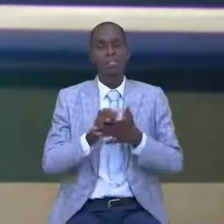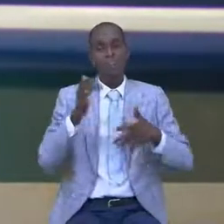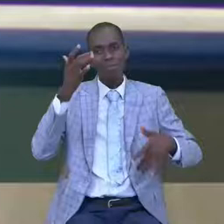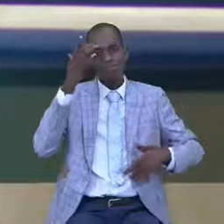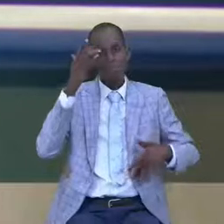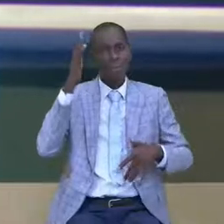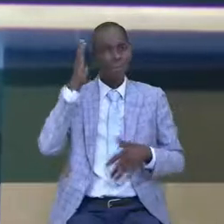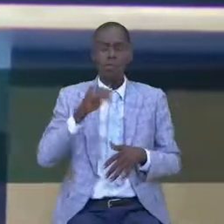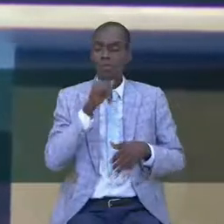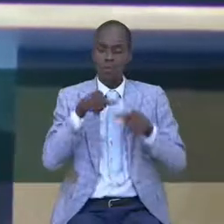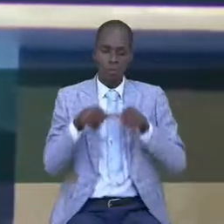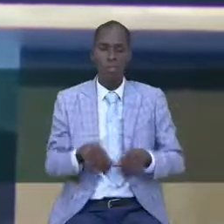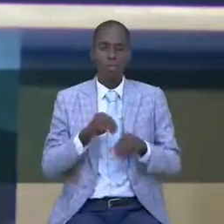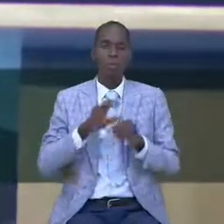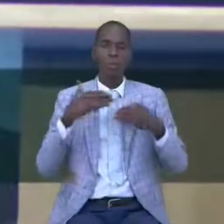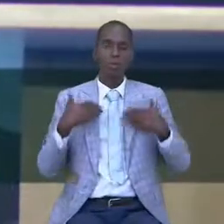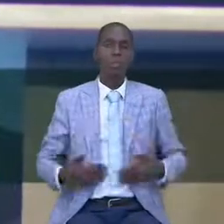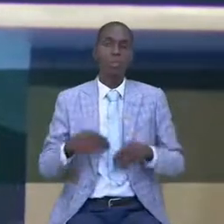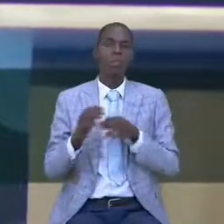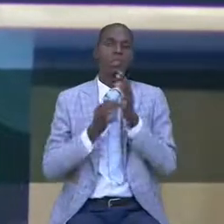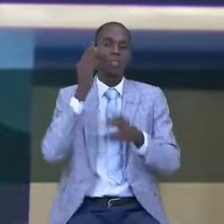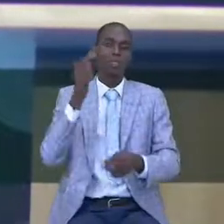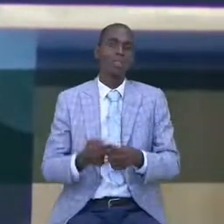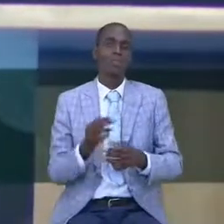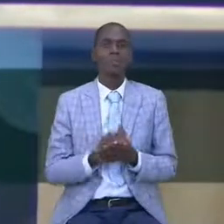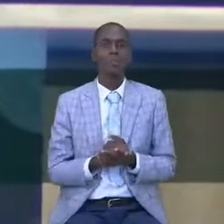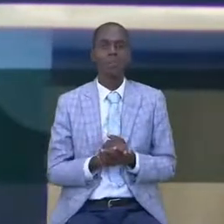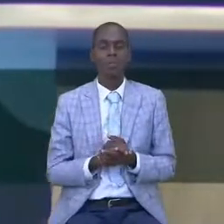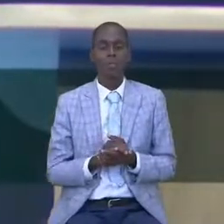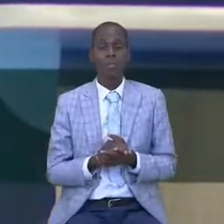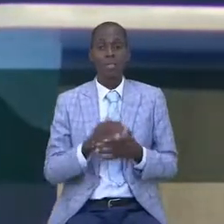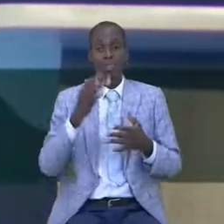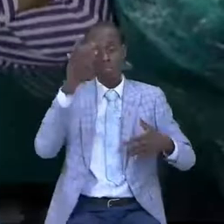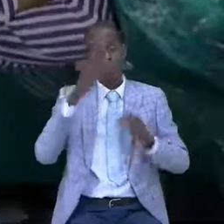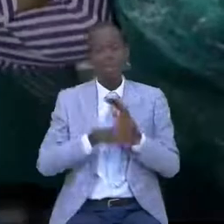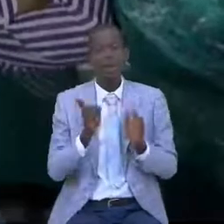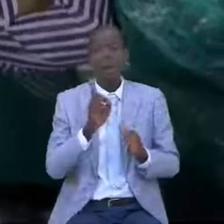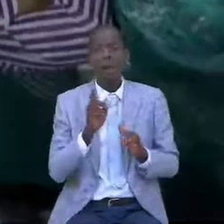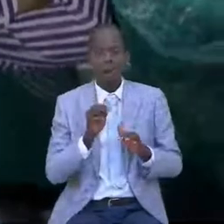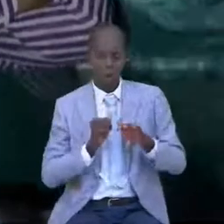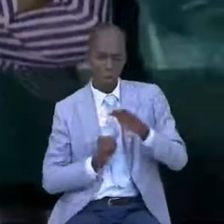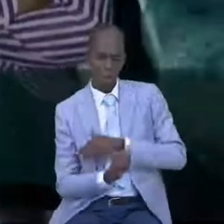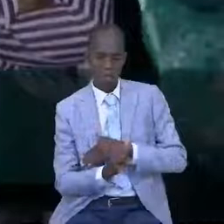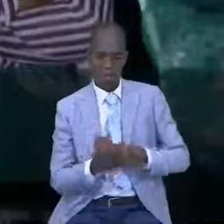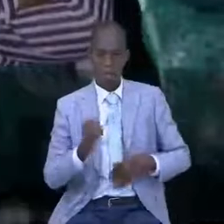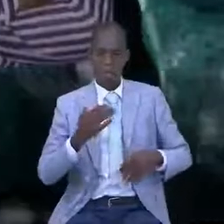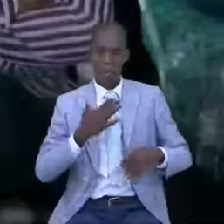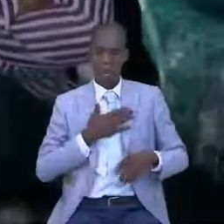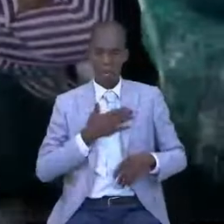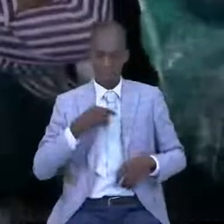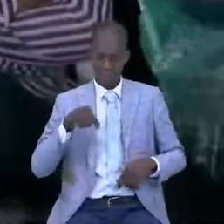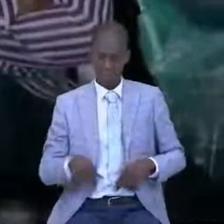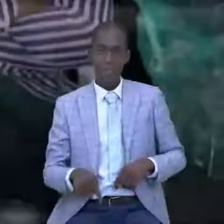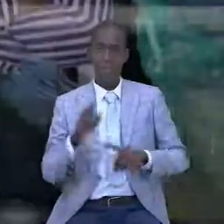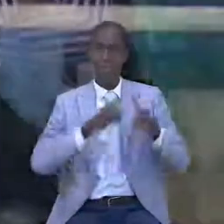les maladies ce soir. Ce soir, la maladie-là ne va pas demeurer dans ton corps. C'est